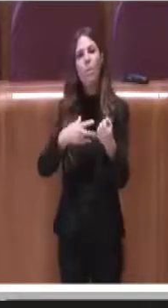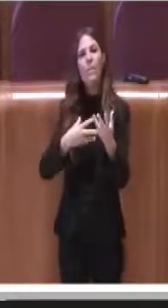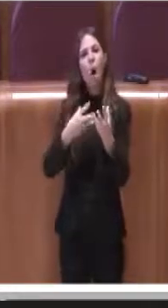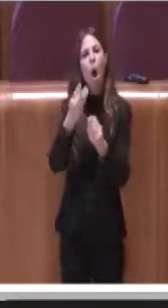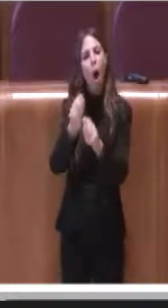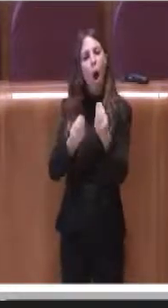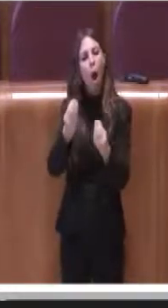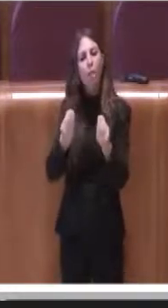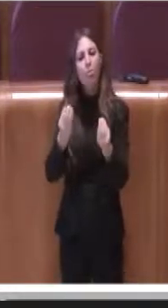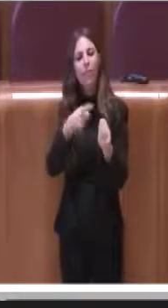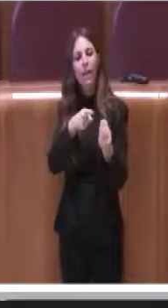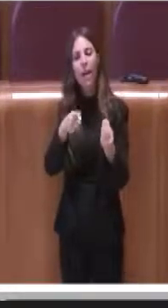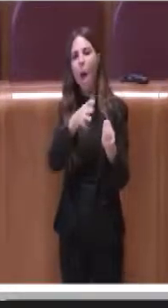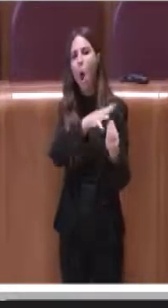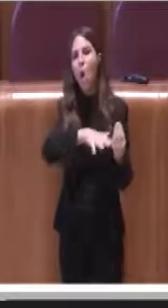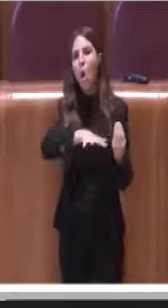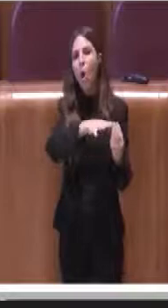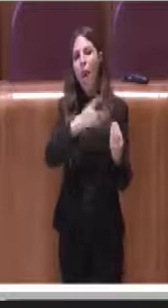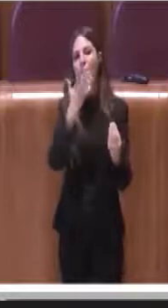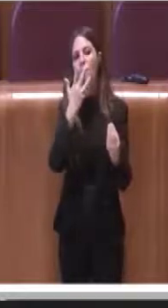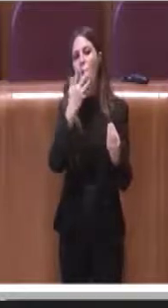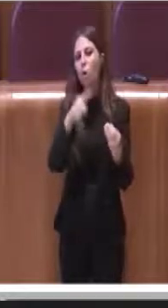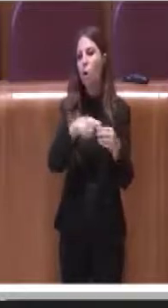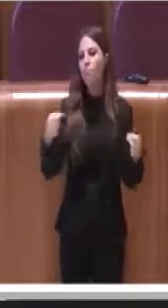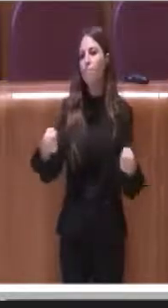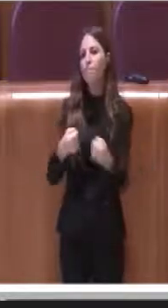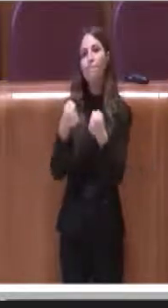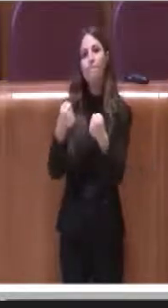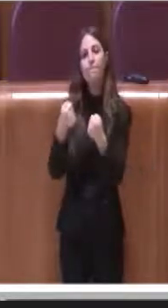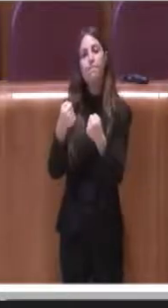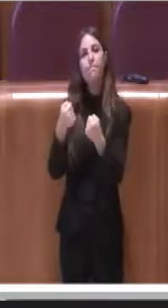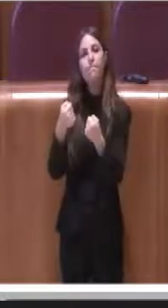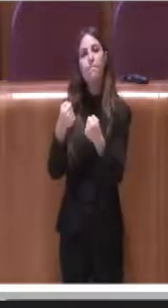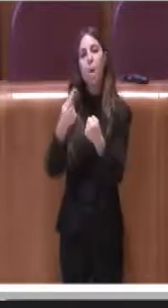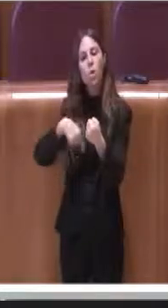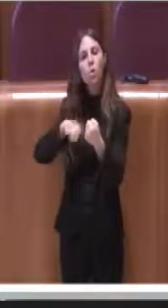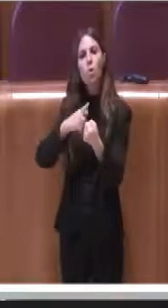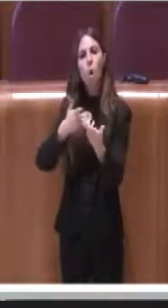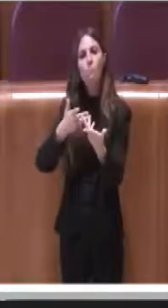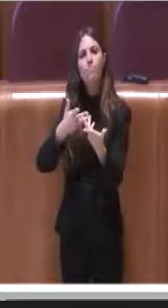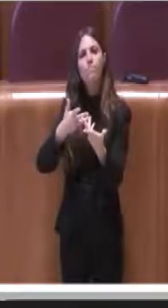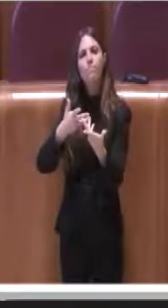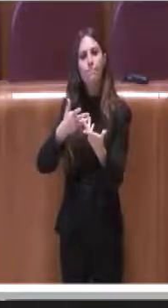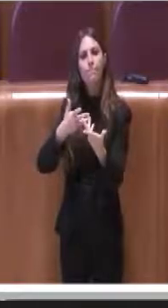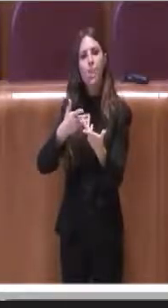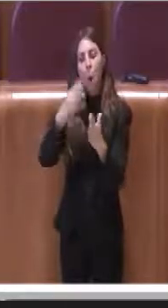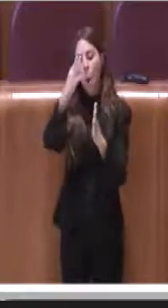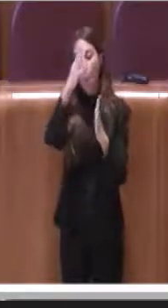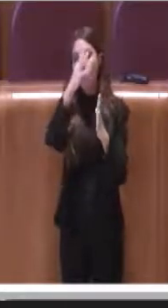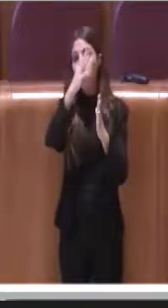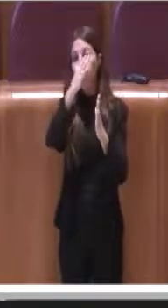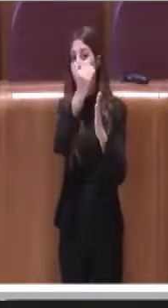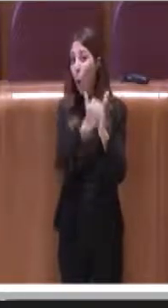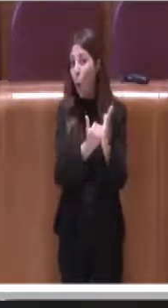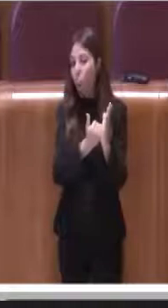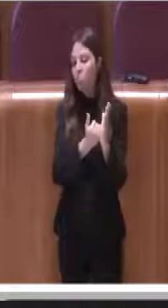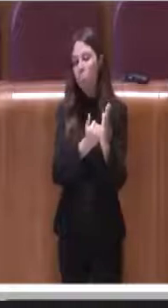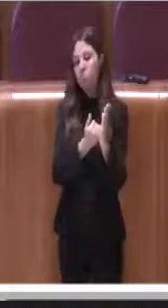vogliano accanirsi su di loro, ma in realtà ah, noi possiamo fare solo questo e stiamo semplicemente rispettando il programma.